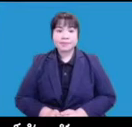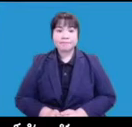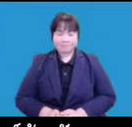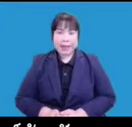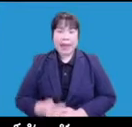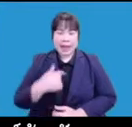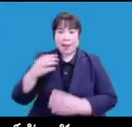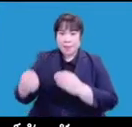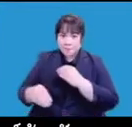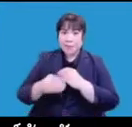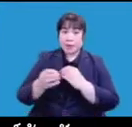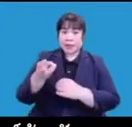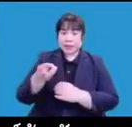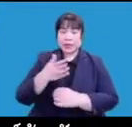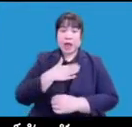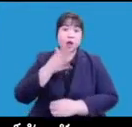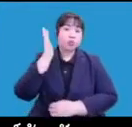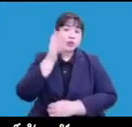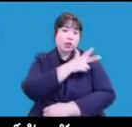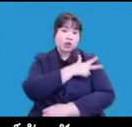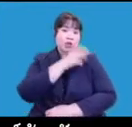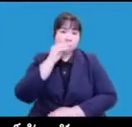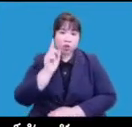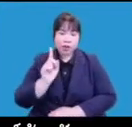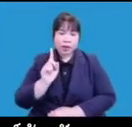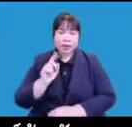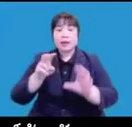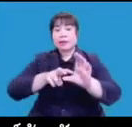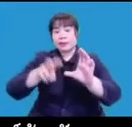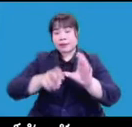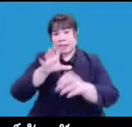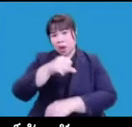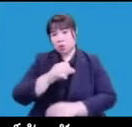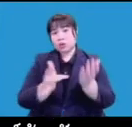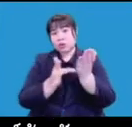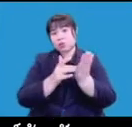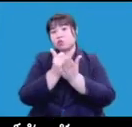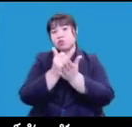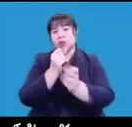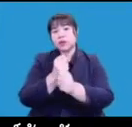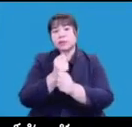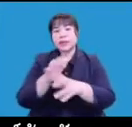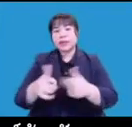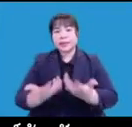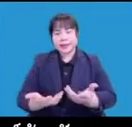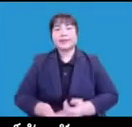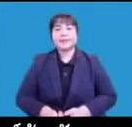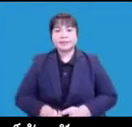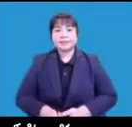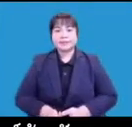ผมจะขออนุญาตเสริมจากสิ่งที่ดร.บัญชัดได้กล่าวไปนะครับว่าเน็ตเทคเนี่ยเรานำเทคโนโลยีไปช่วยได้อย่างไรนะครับ